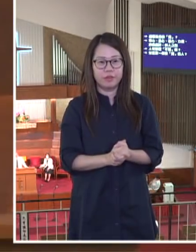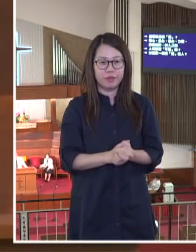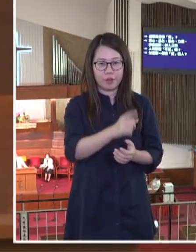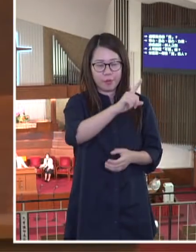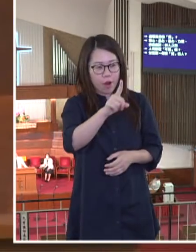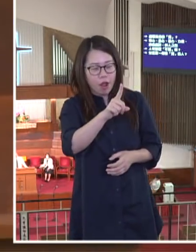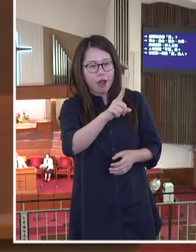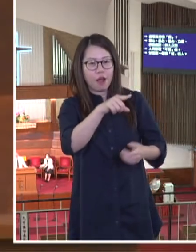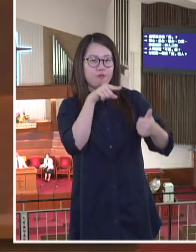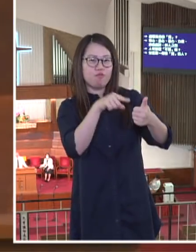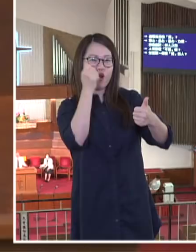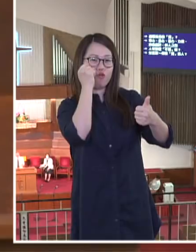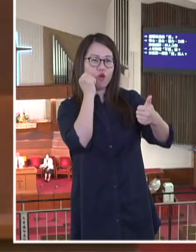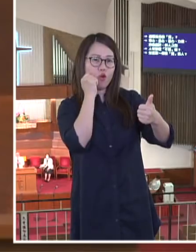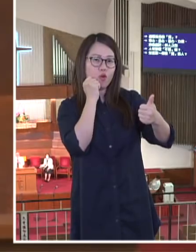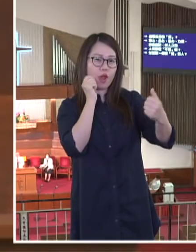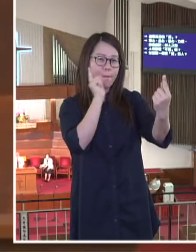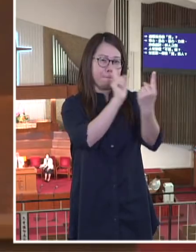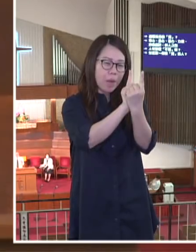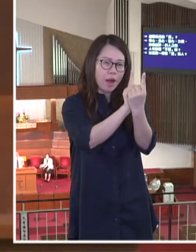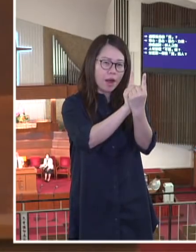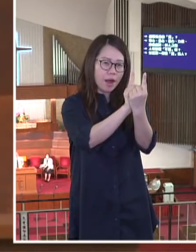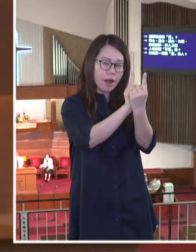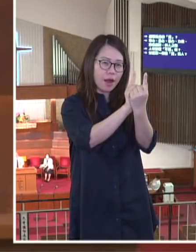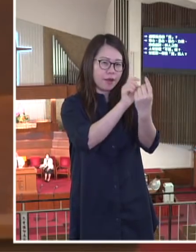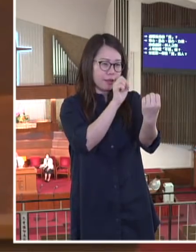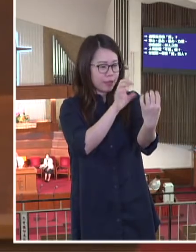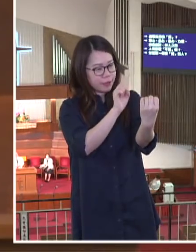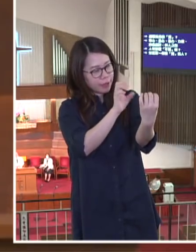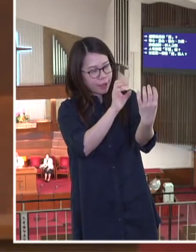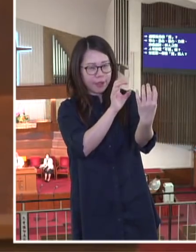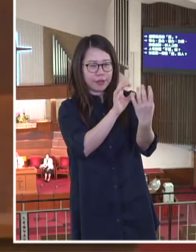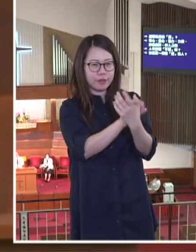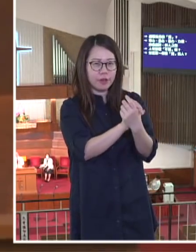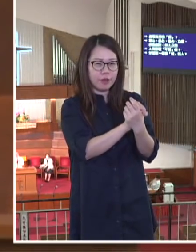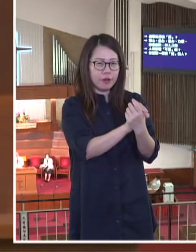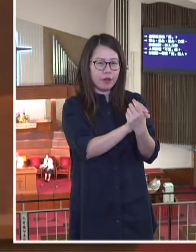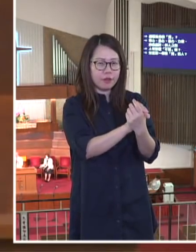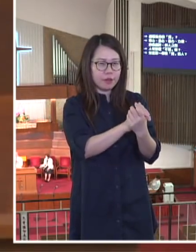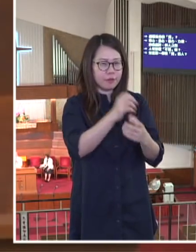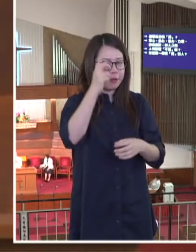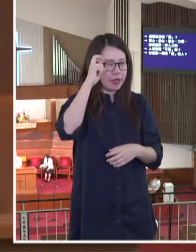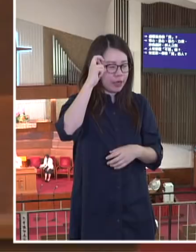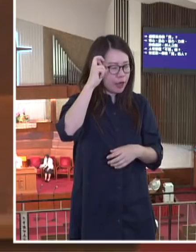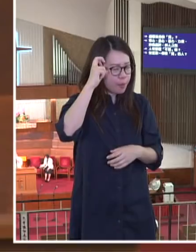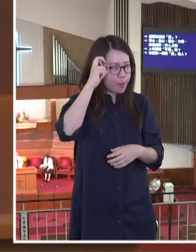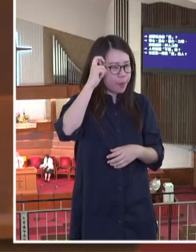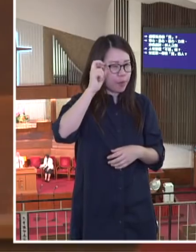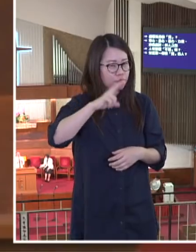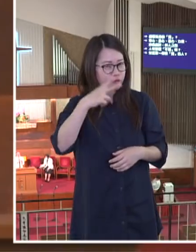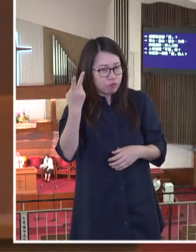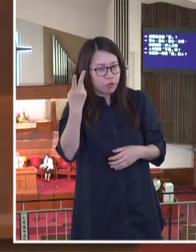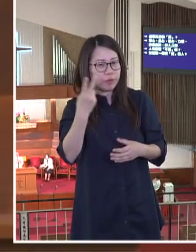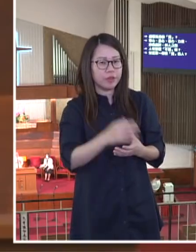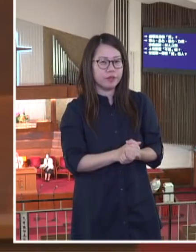人聊聊天的时候，其实可以跟他一些从不同的角度去看。其实年纪大长者不一